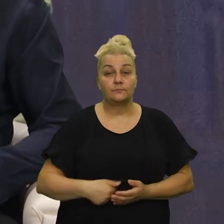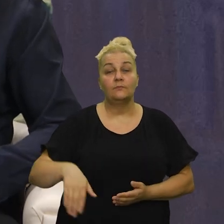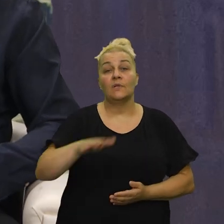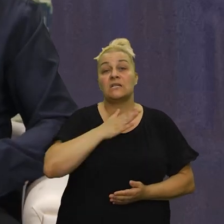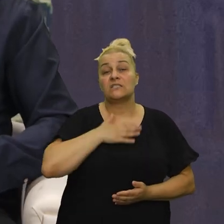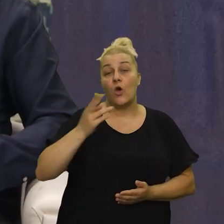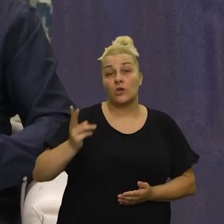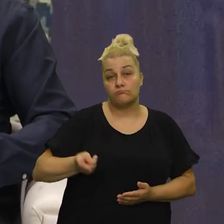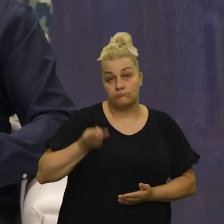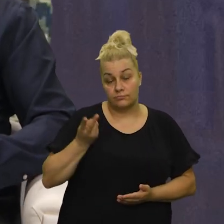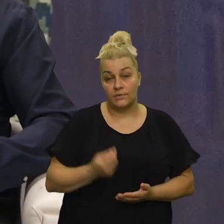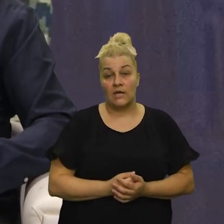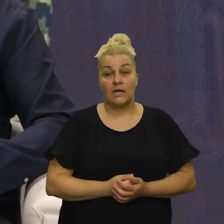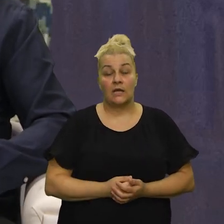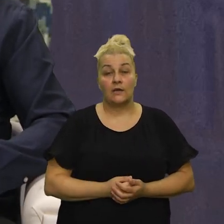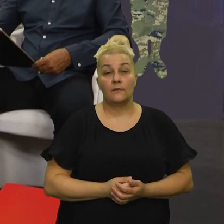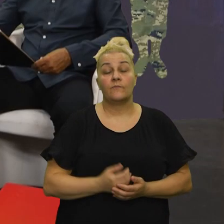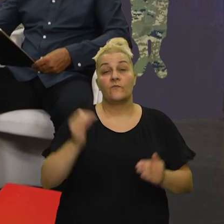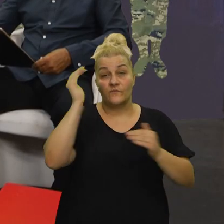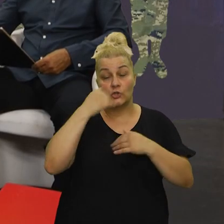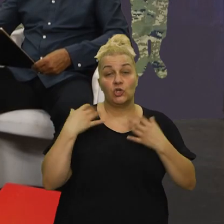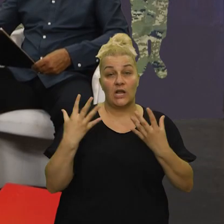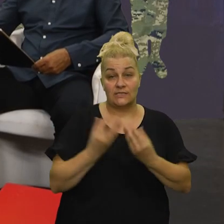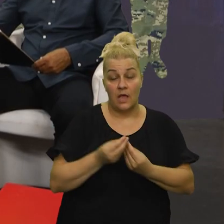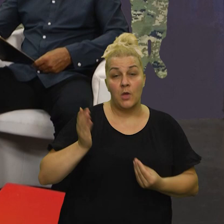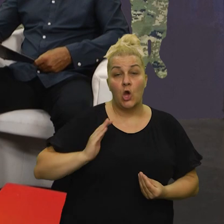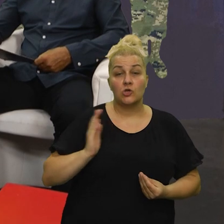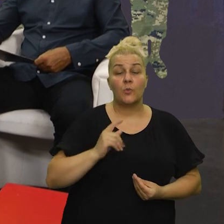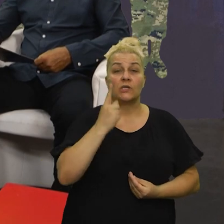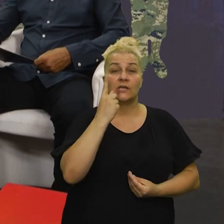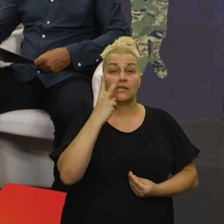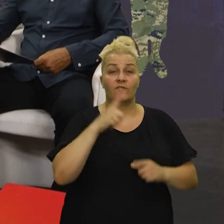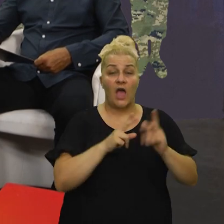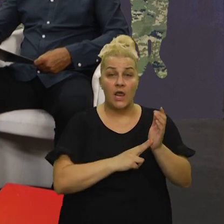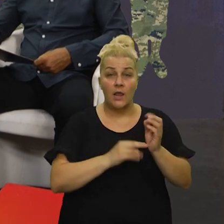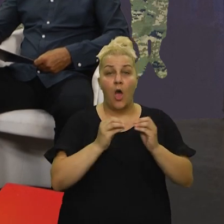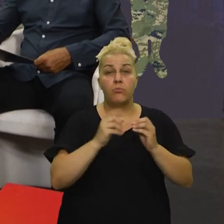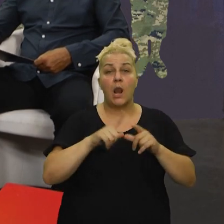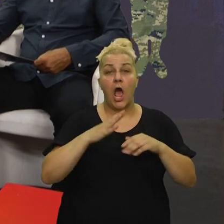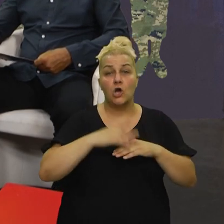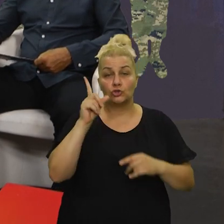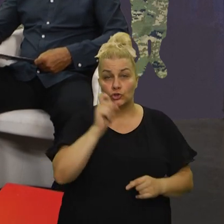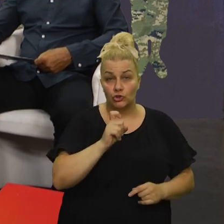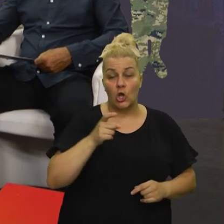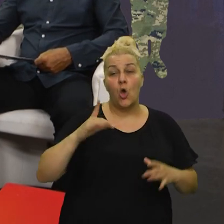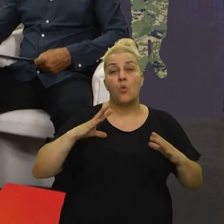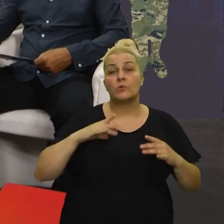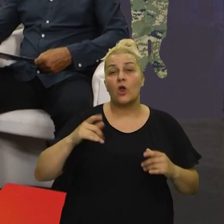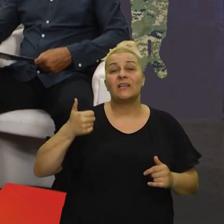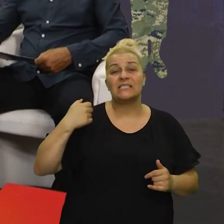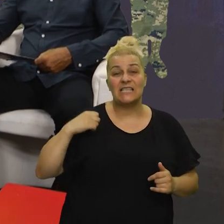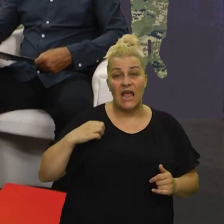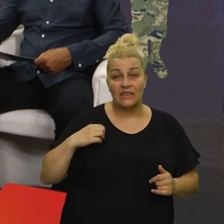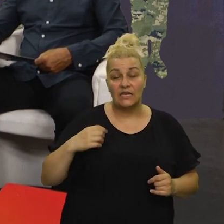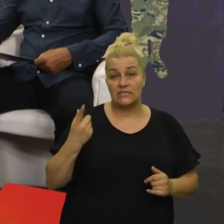vitezova, svojih sokolova. S nama u društvu je večeras Ivan Blažić, umirovljeni satnik pobjedničke Hrvatske vojske.